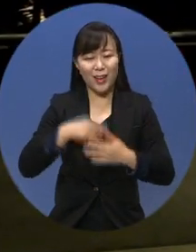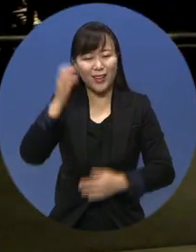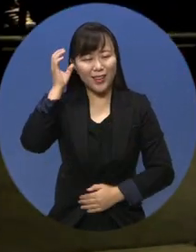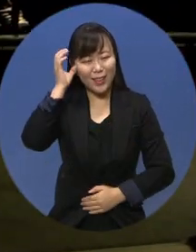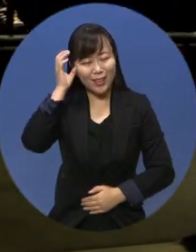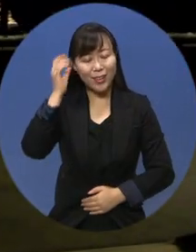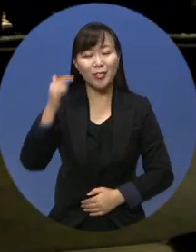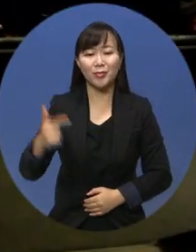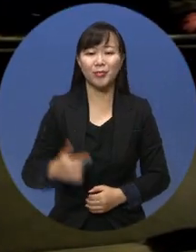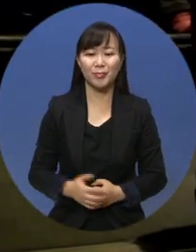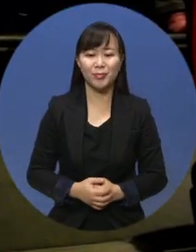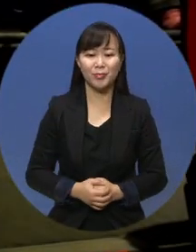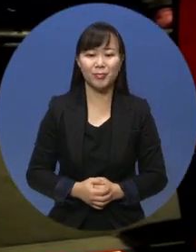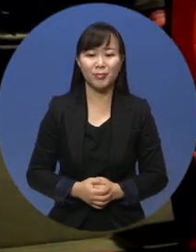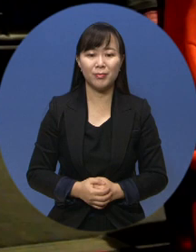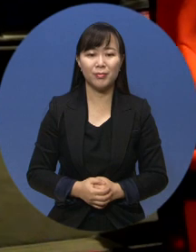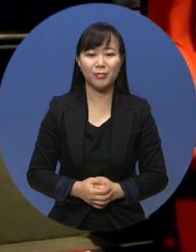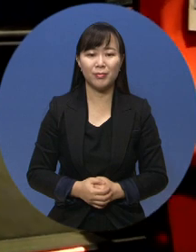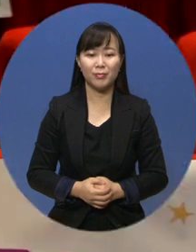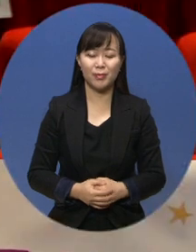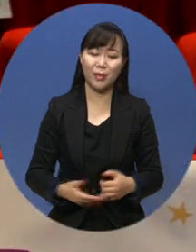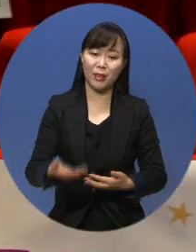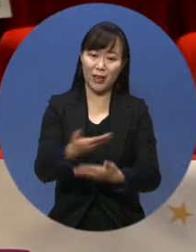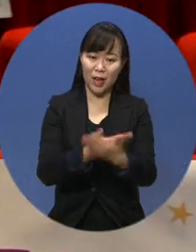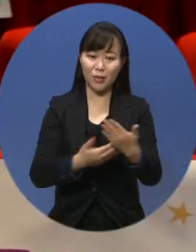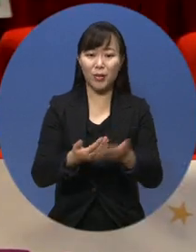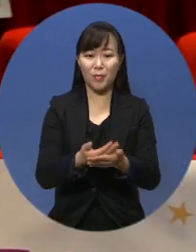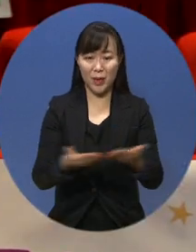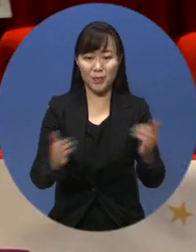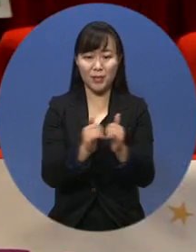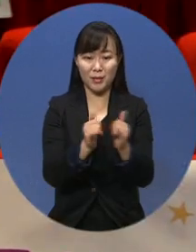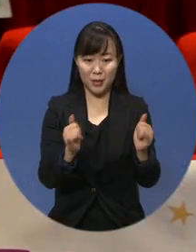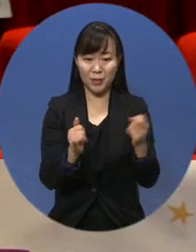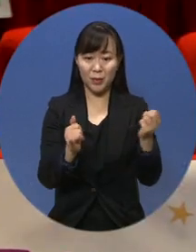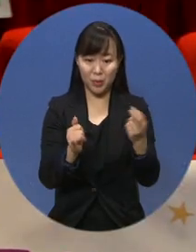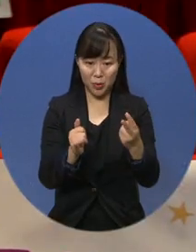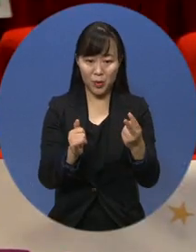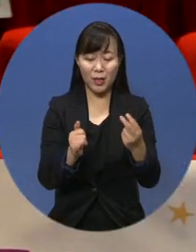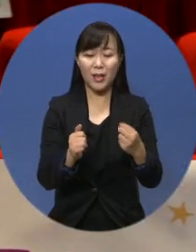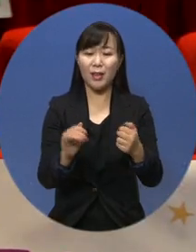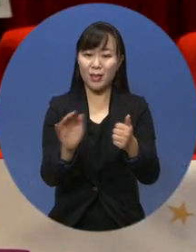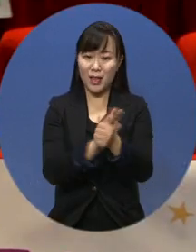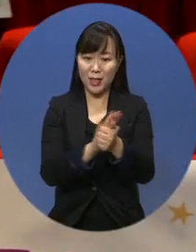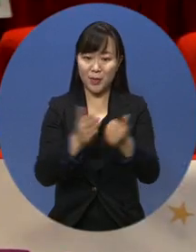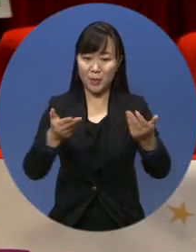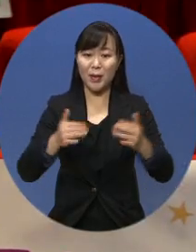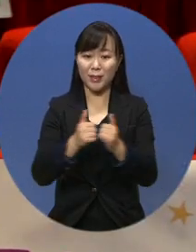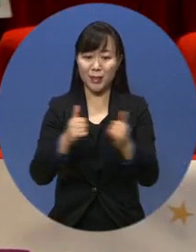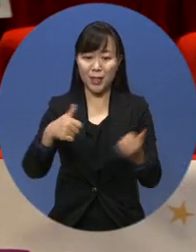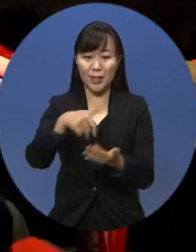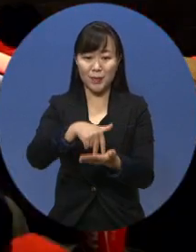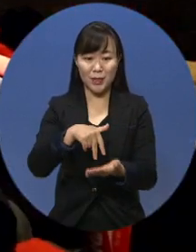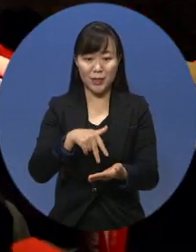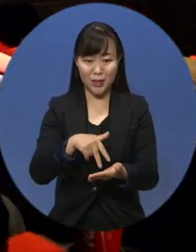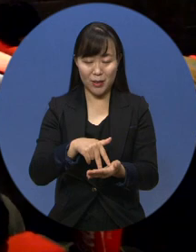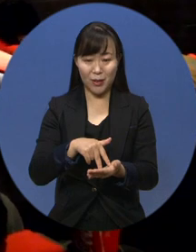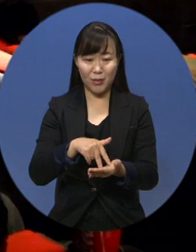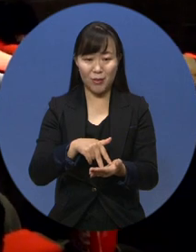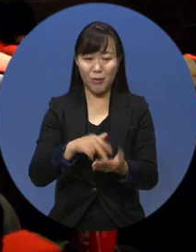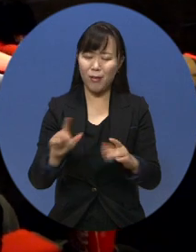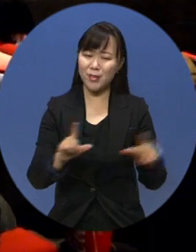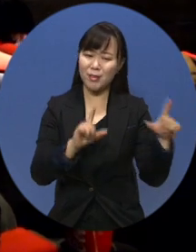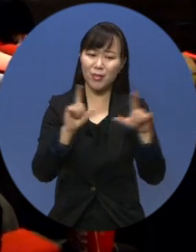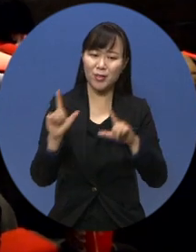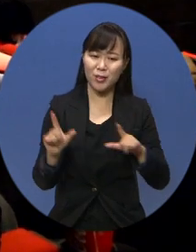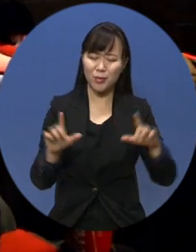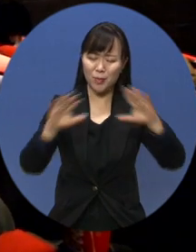기대가 보였습니다. 나누고 베푸는 사람에서 대접을 받는 사람으로서의 시간을 보낼 수